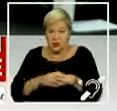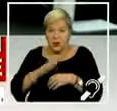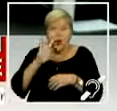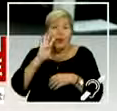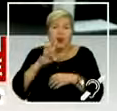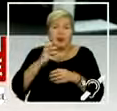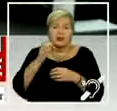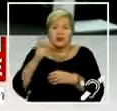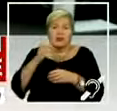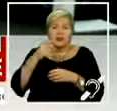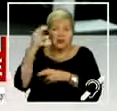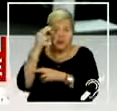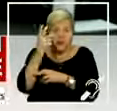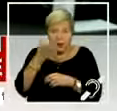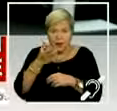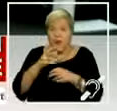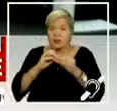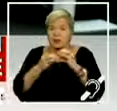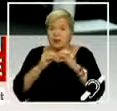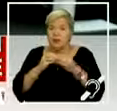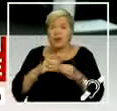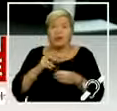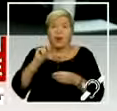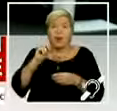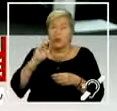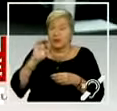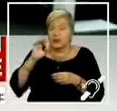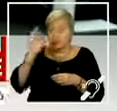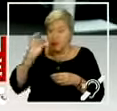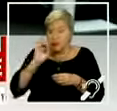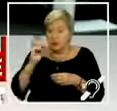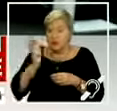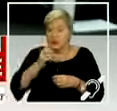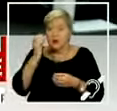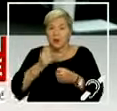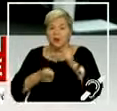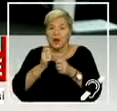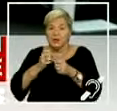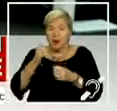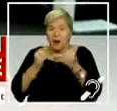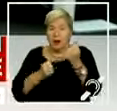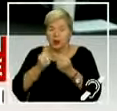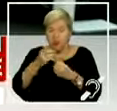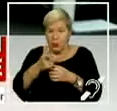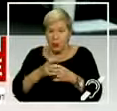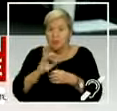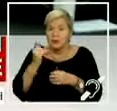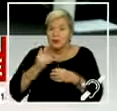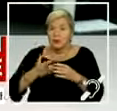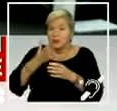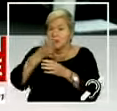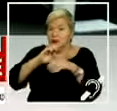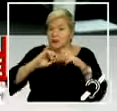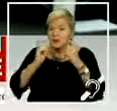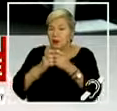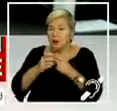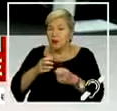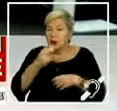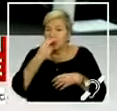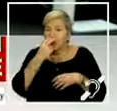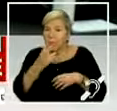branduri, ceea ce înseamnă 70-80% din piața auto. Cei care vor trece pragul salonului vor avea parte